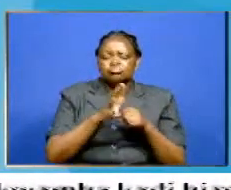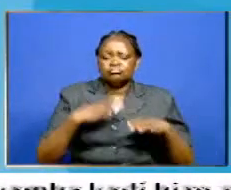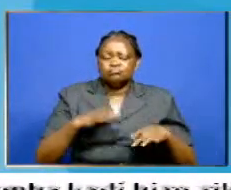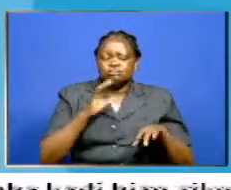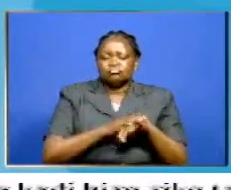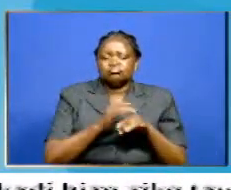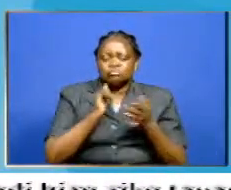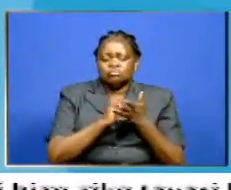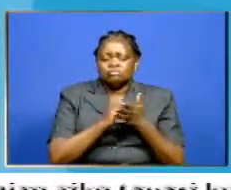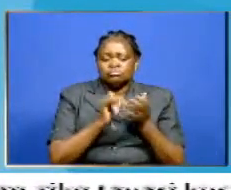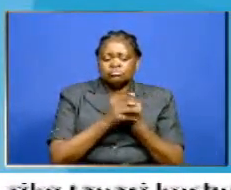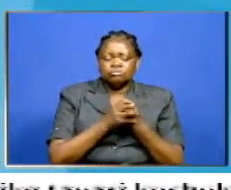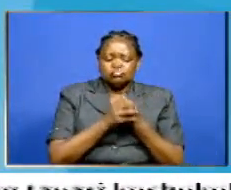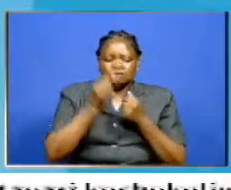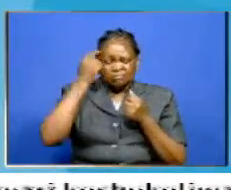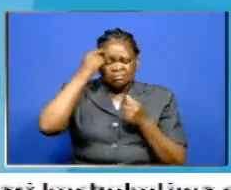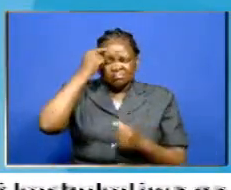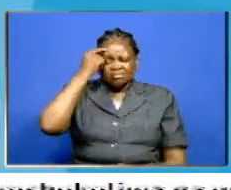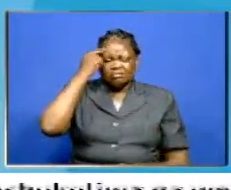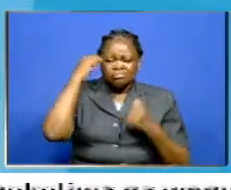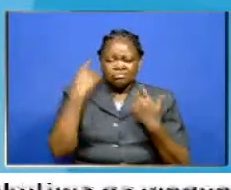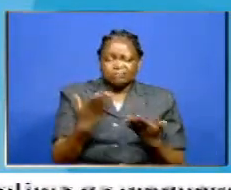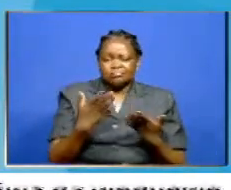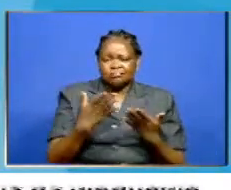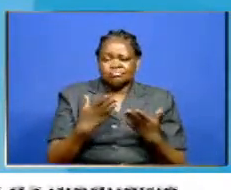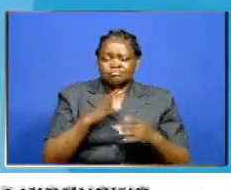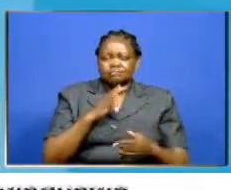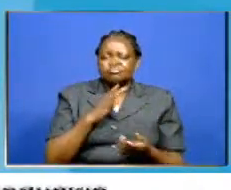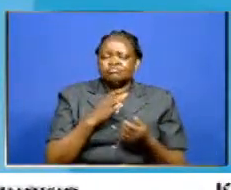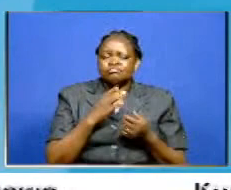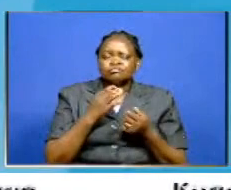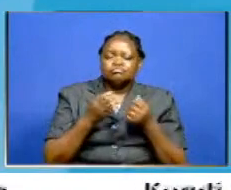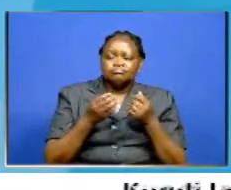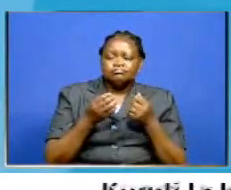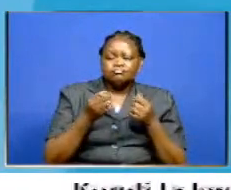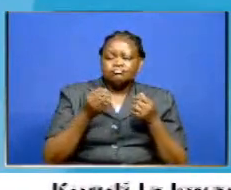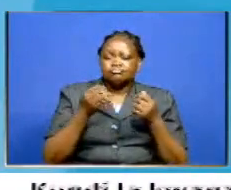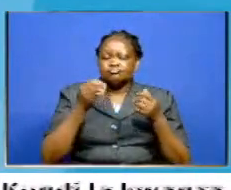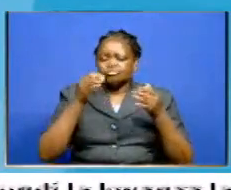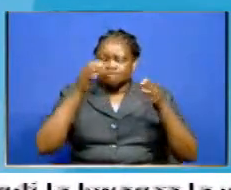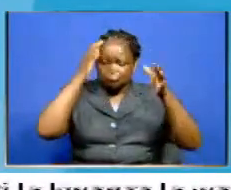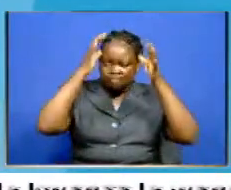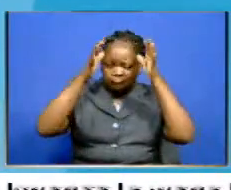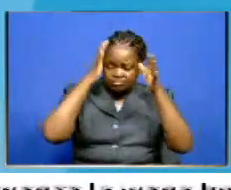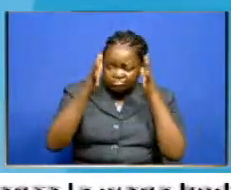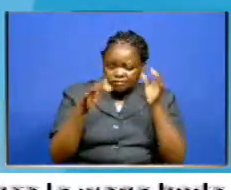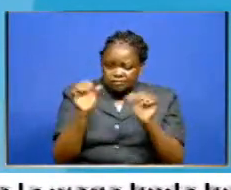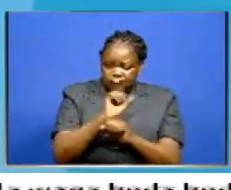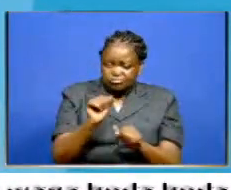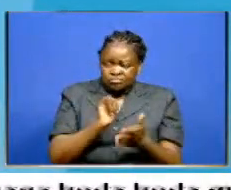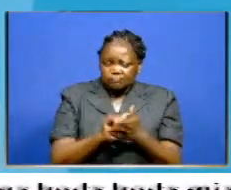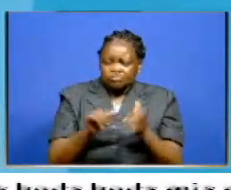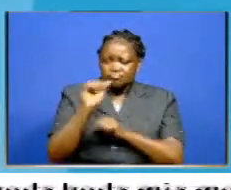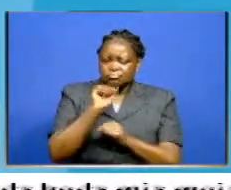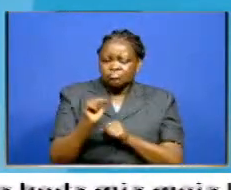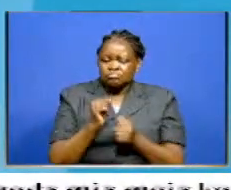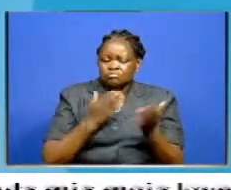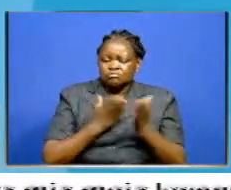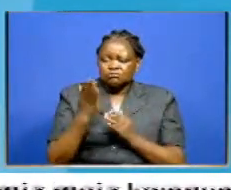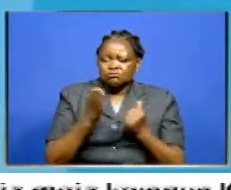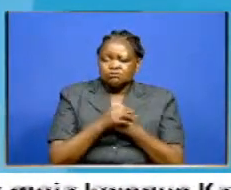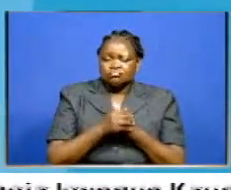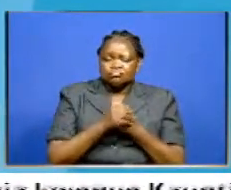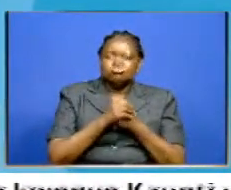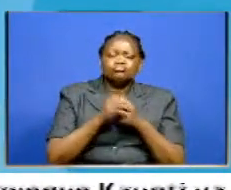ambaye anafikiria jinsi ya kuvumbua gari ambayo inaendeshwa kwa njia ya elektroniki